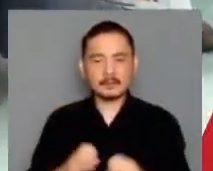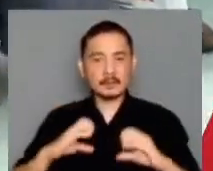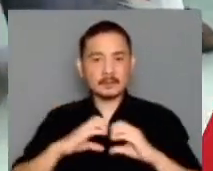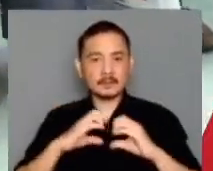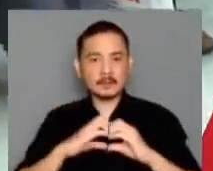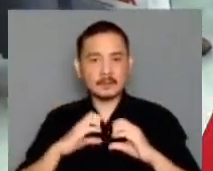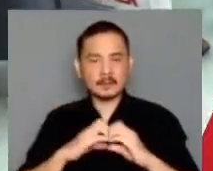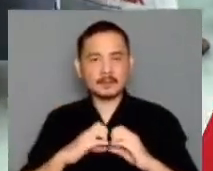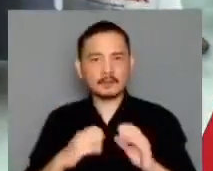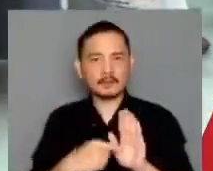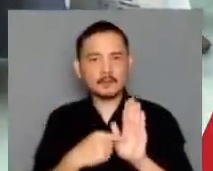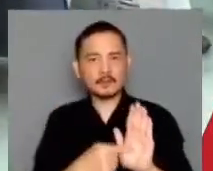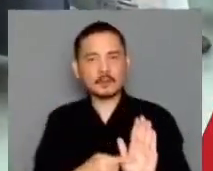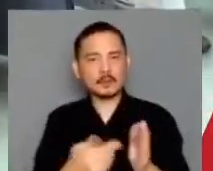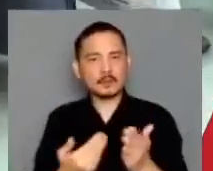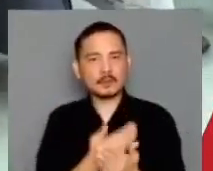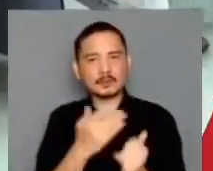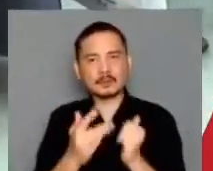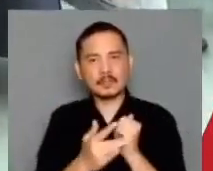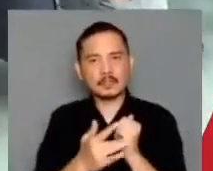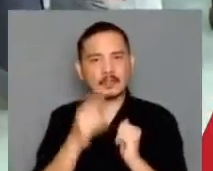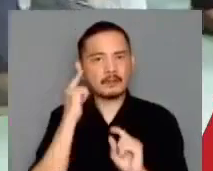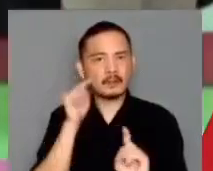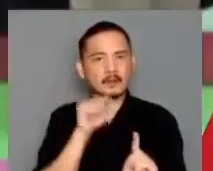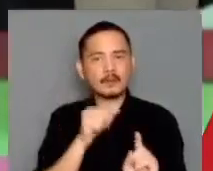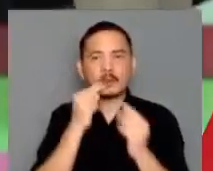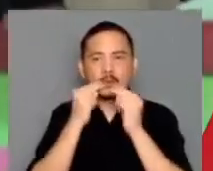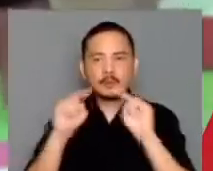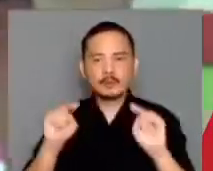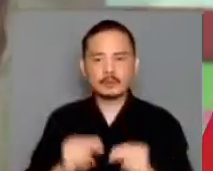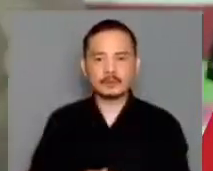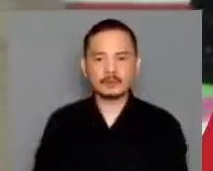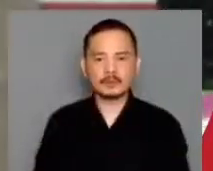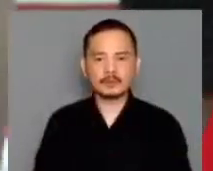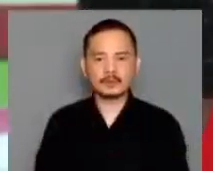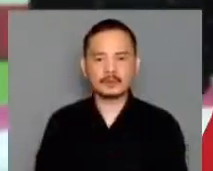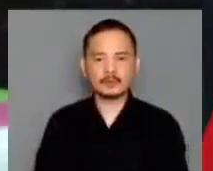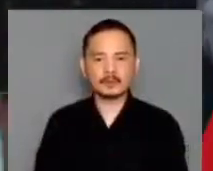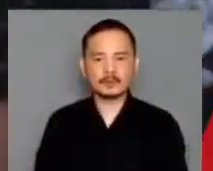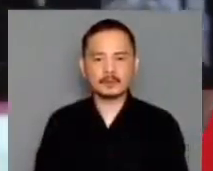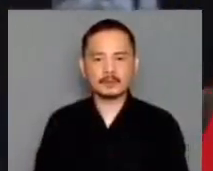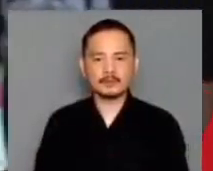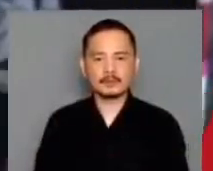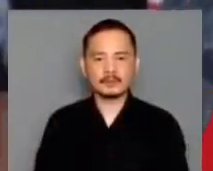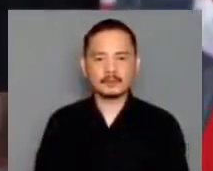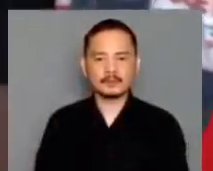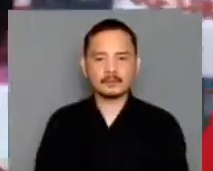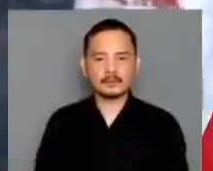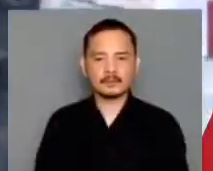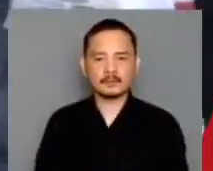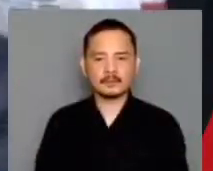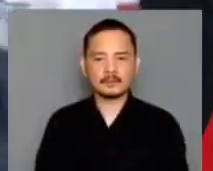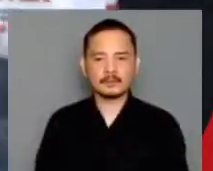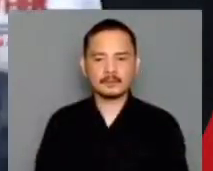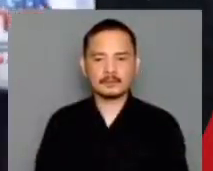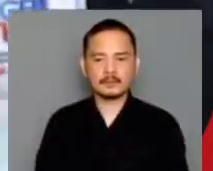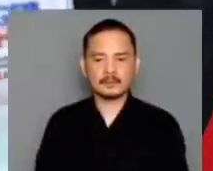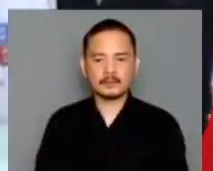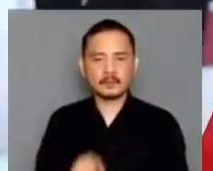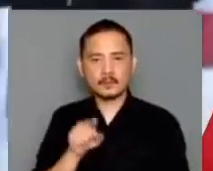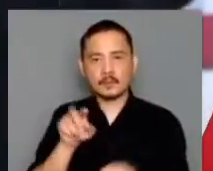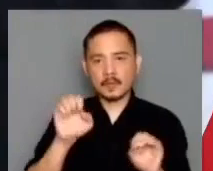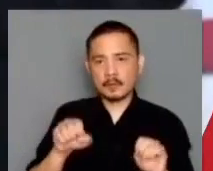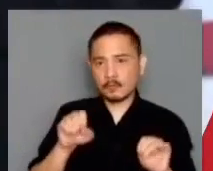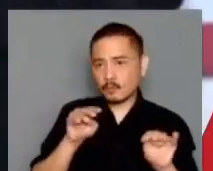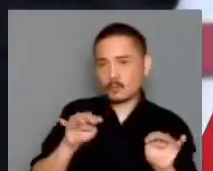teknolohiya na ginagamit sa pagpapatakbo sa mga newscast. Ngayon din ang mga palabas sa iba't ibang platforms na mapapanood sa Amerika at iba pang